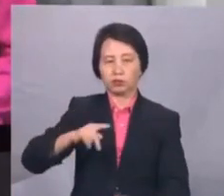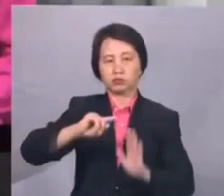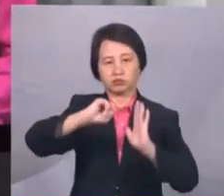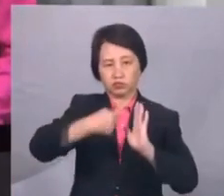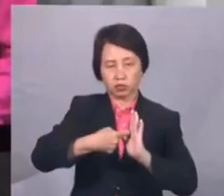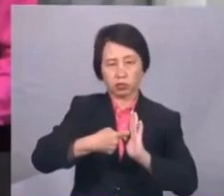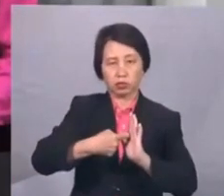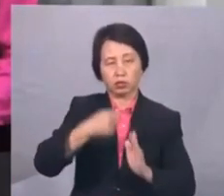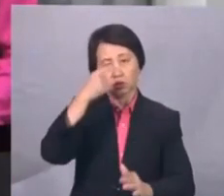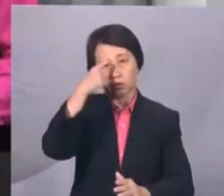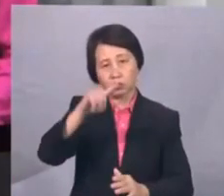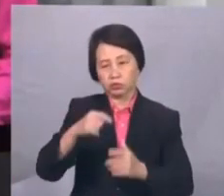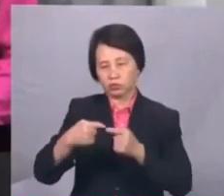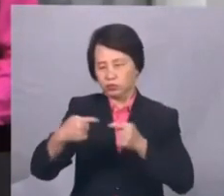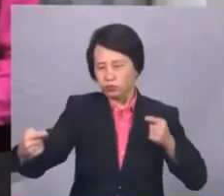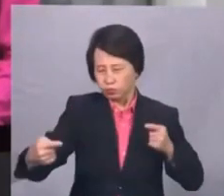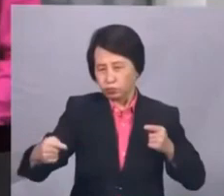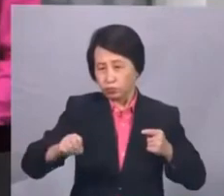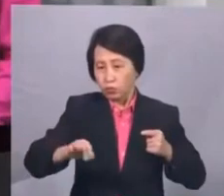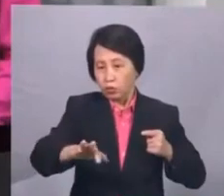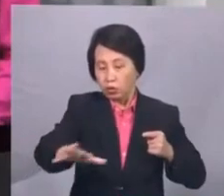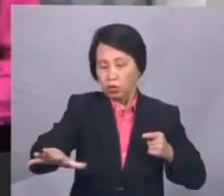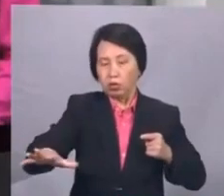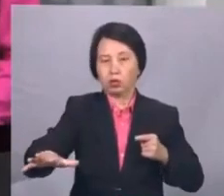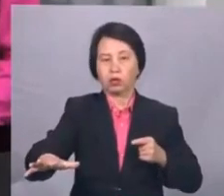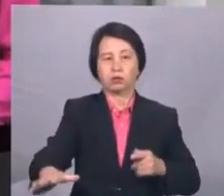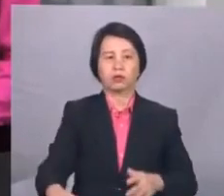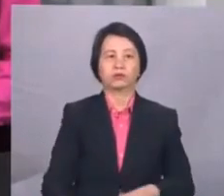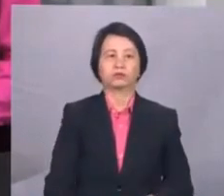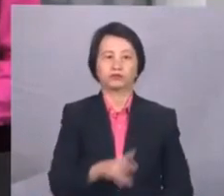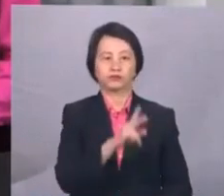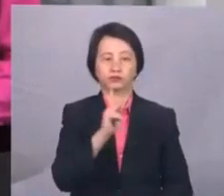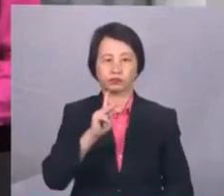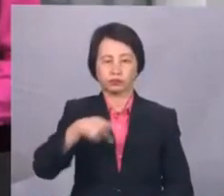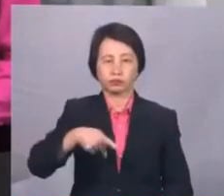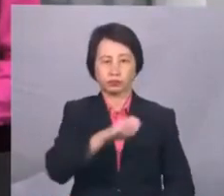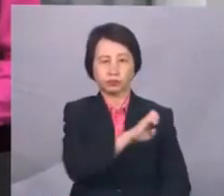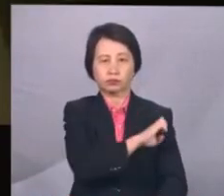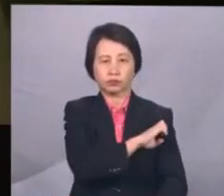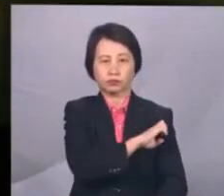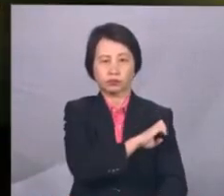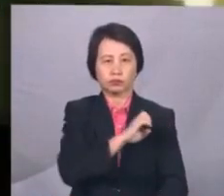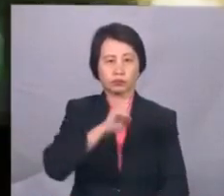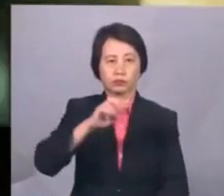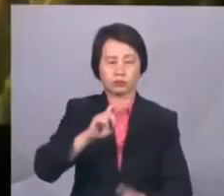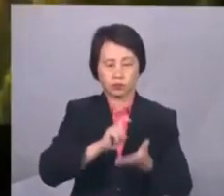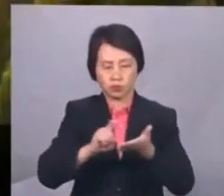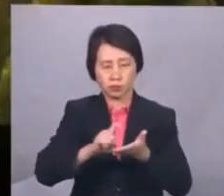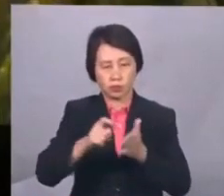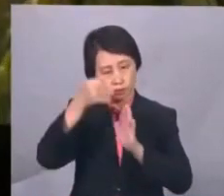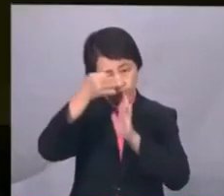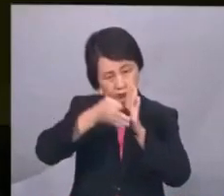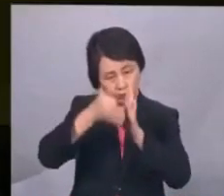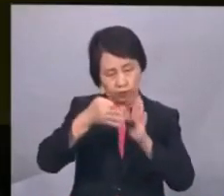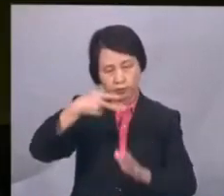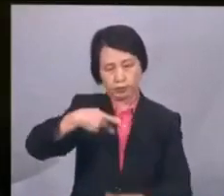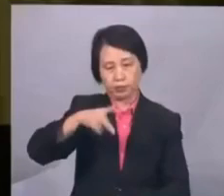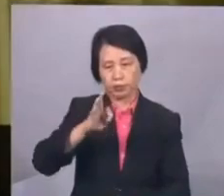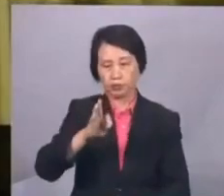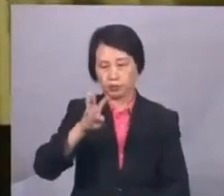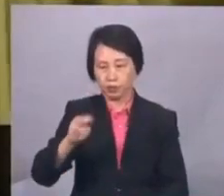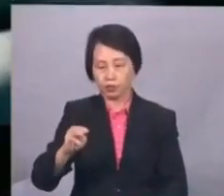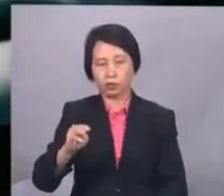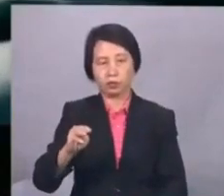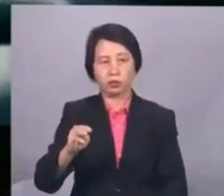dikuasakan bagi memutuskan rantai and John kita sebagai ketua pegawai eksekutif pemodalan penerbit filem lecce berhak dia m